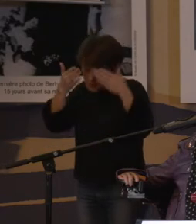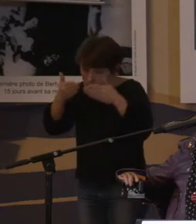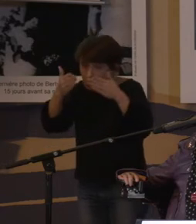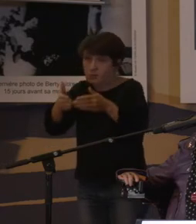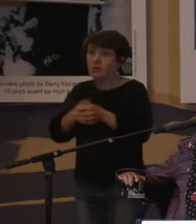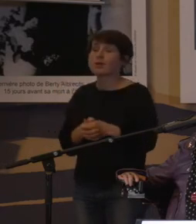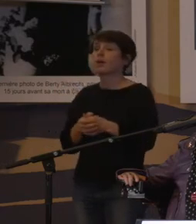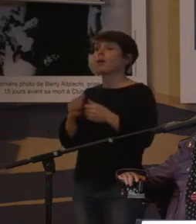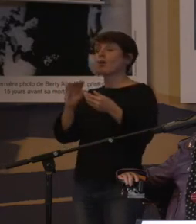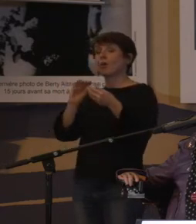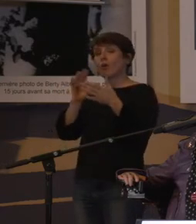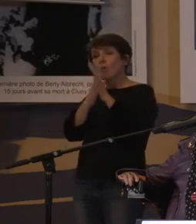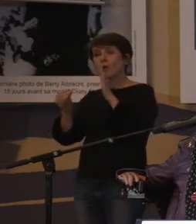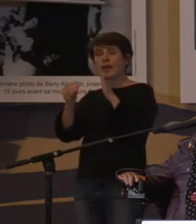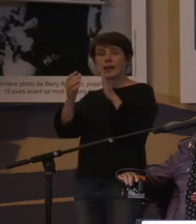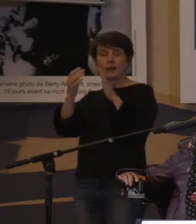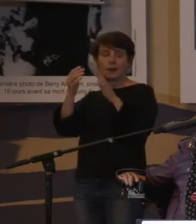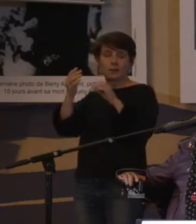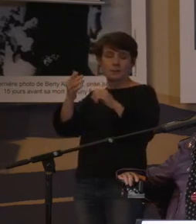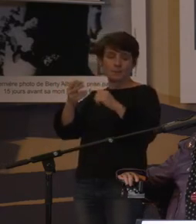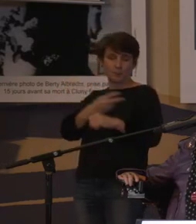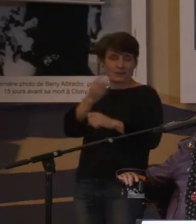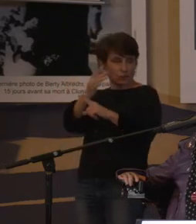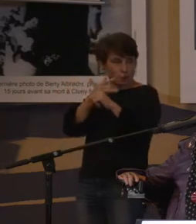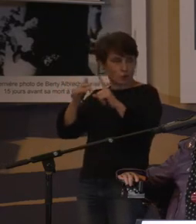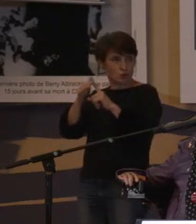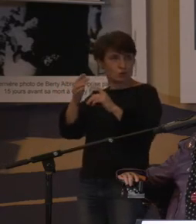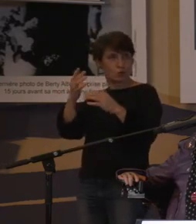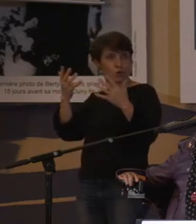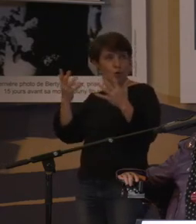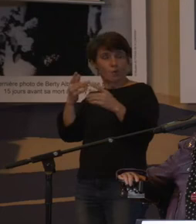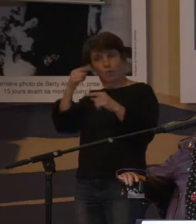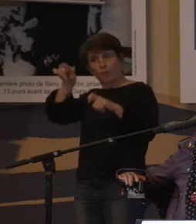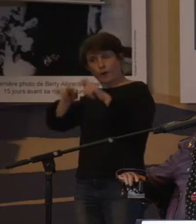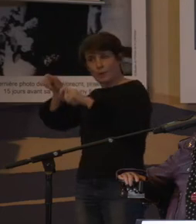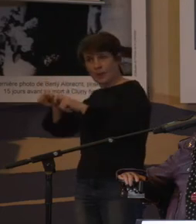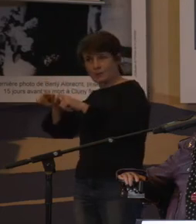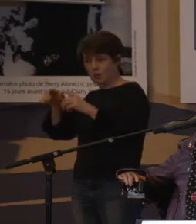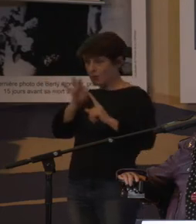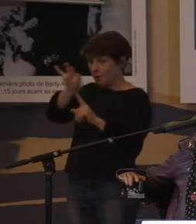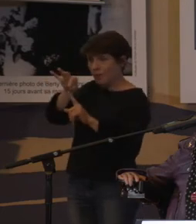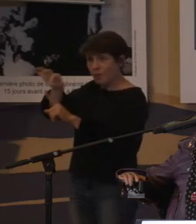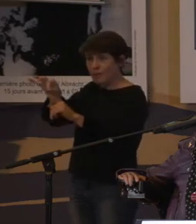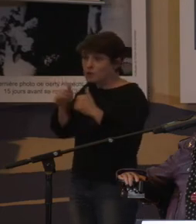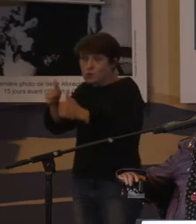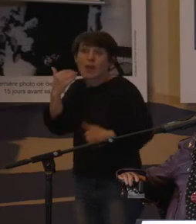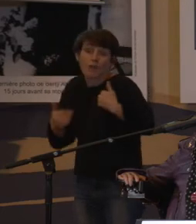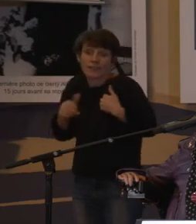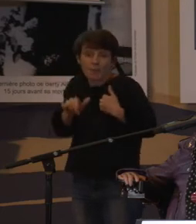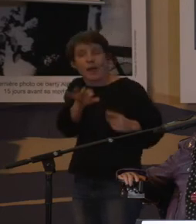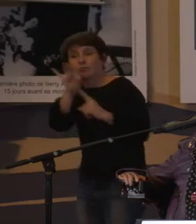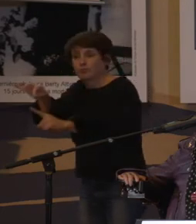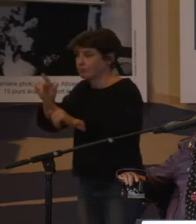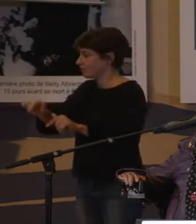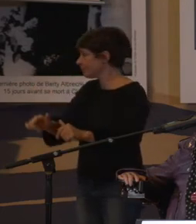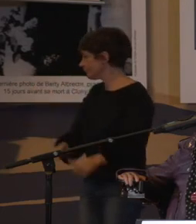pour les personnes handicapées qui soutient l'institutionnalisation systématique des personnes sur la base de leur handicap. Il y a aussi la